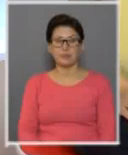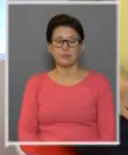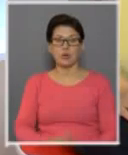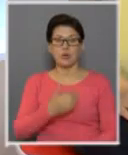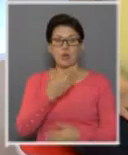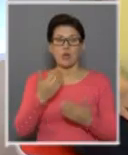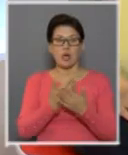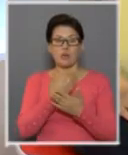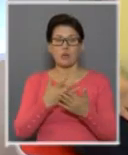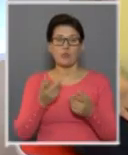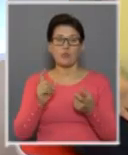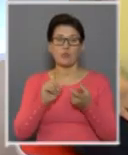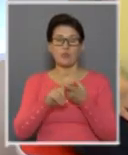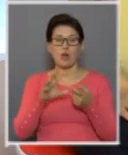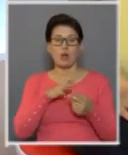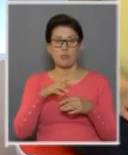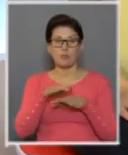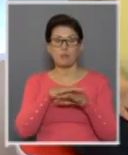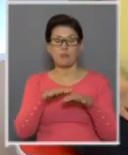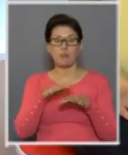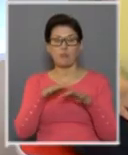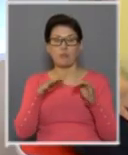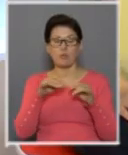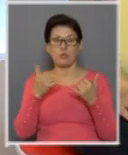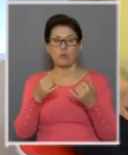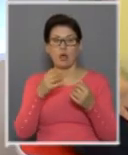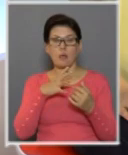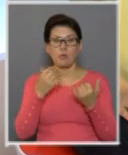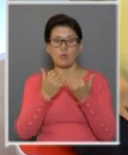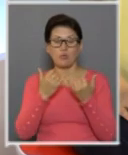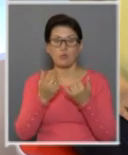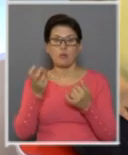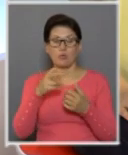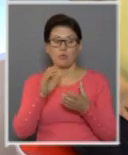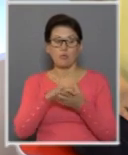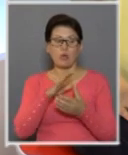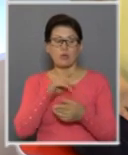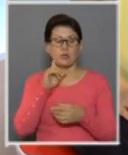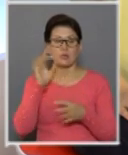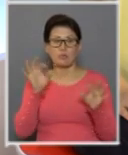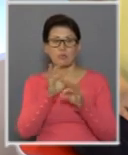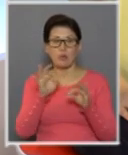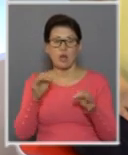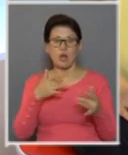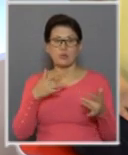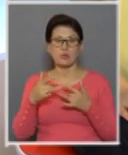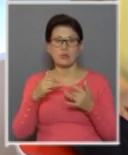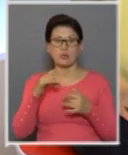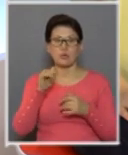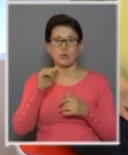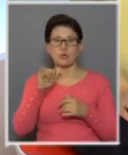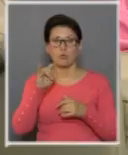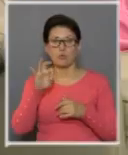Арнамызға жаңадан қосылған көрерменге қайырлы таң дейміз. Дәл қазір біздің студиямызға қадірлі мейманымыз келіп жайғасты. Ендеше таныс болыңыздар. Жас әнші, жас актриса